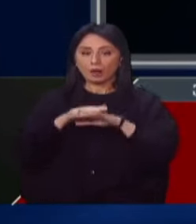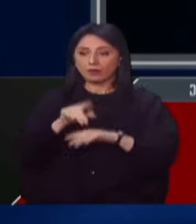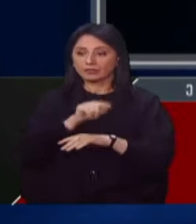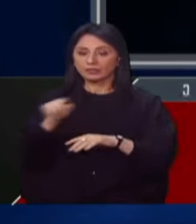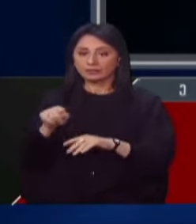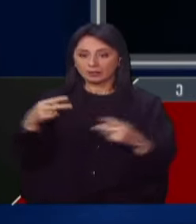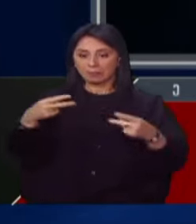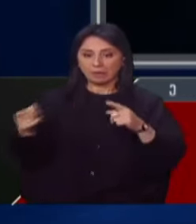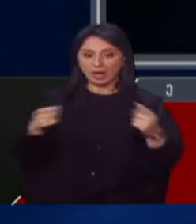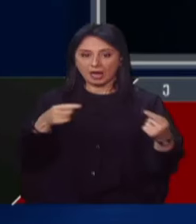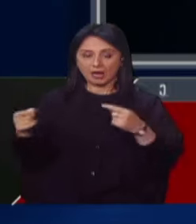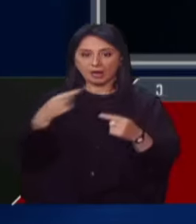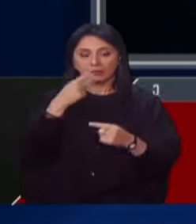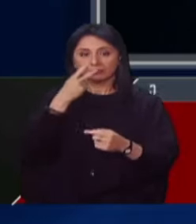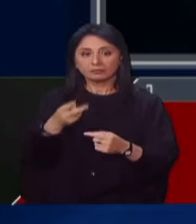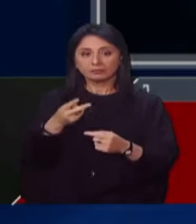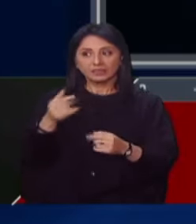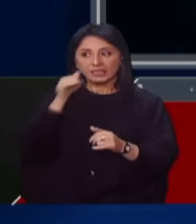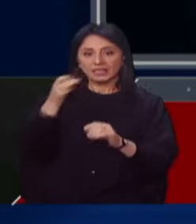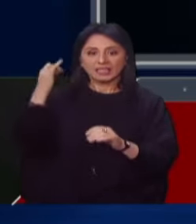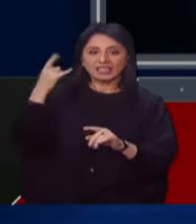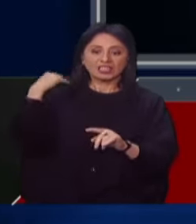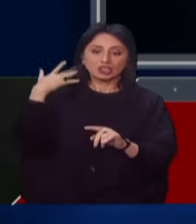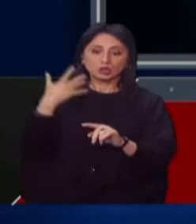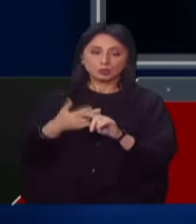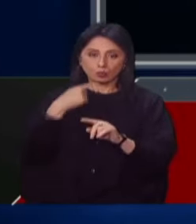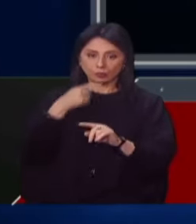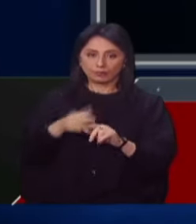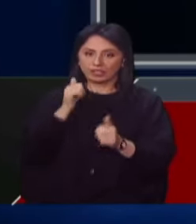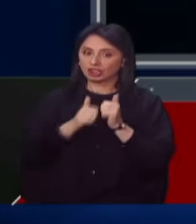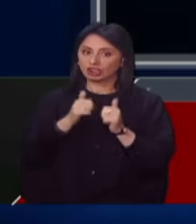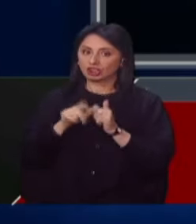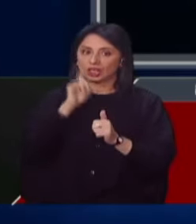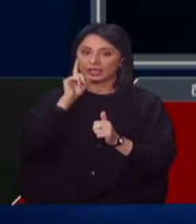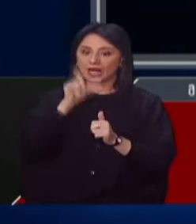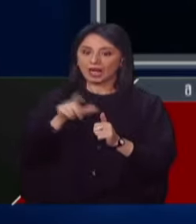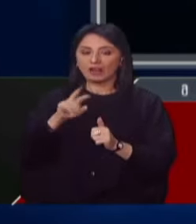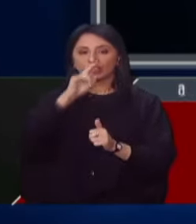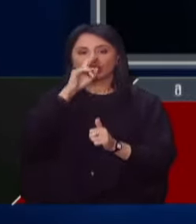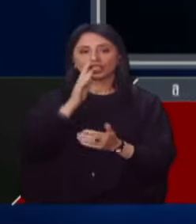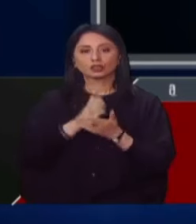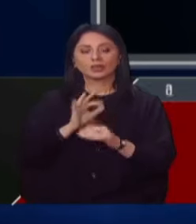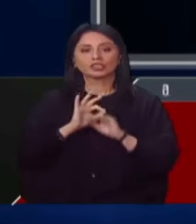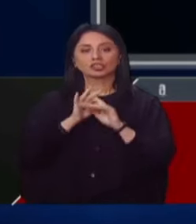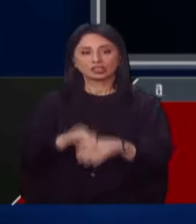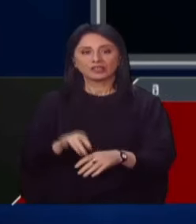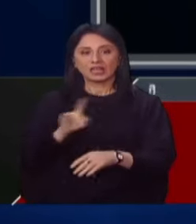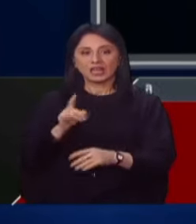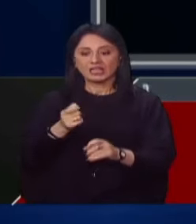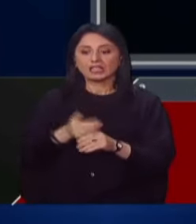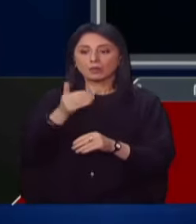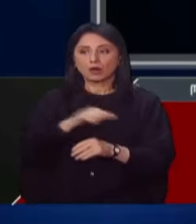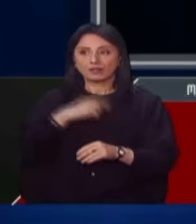შორის ავლებს პარალელს და მიუთითებს, რომ წარსული პრაქტიკით დადასტურდა, რომ ხშირად ეს ახალგაზრდები შეცდომაში არიან შეყვანილი, რასაც